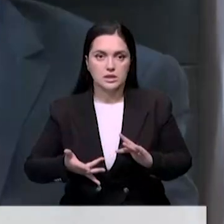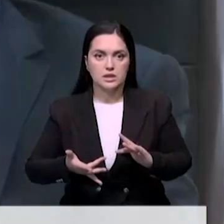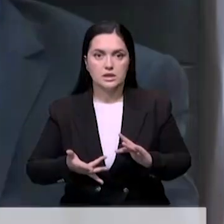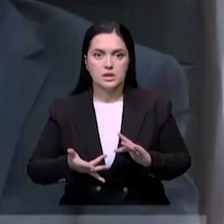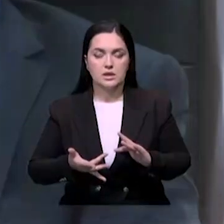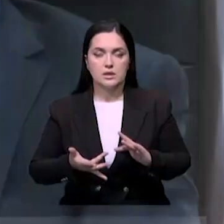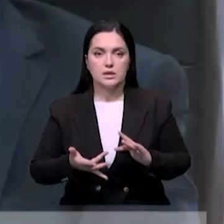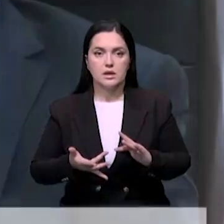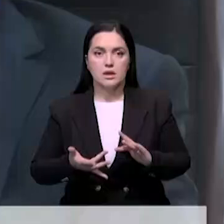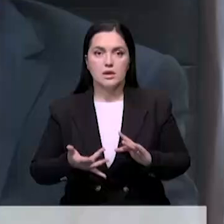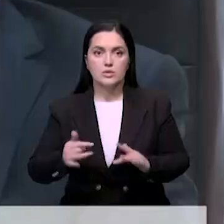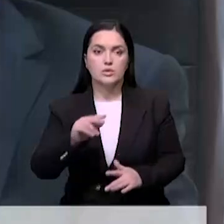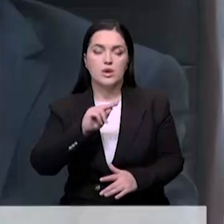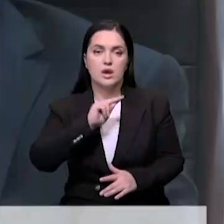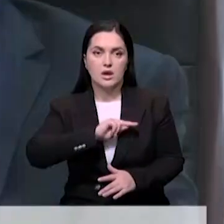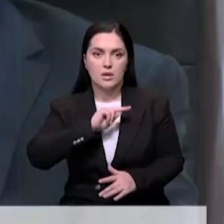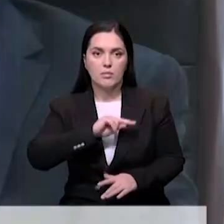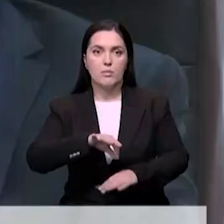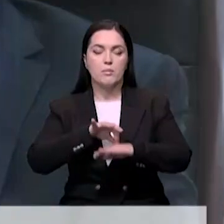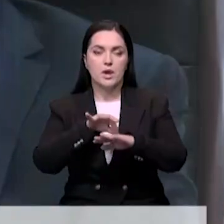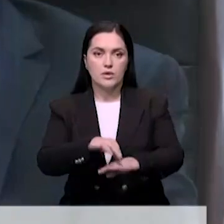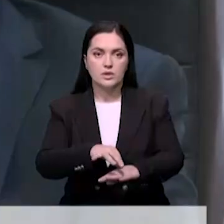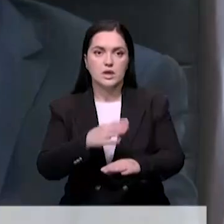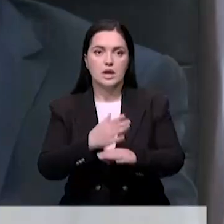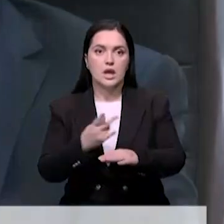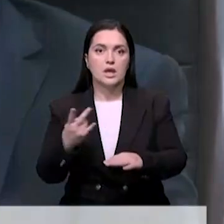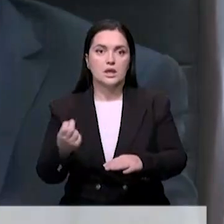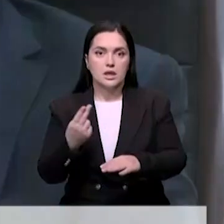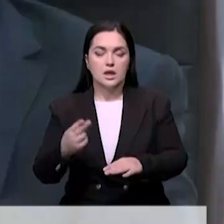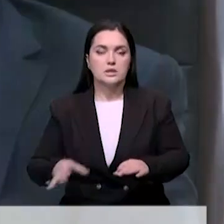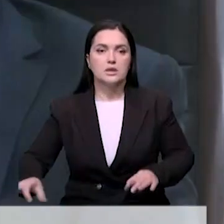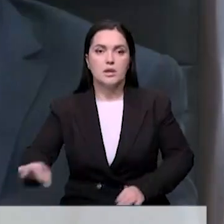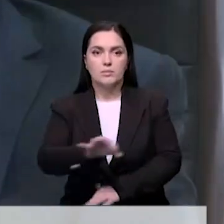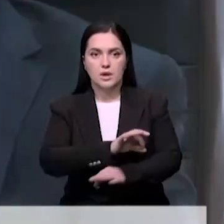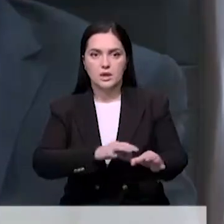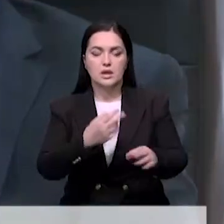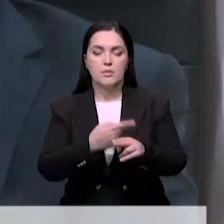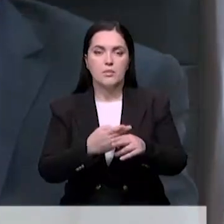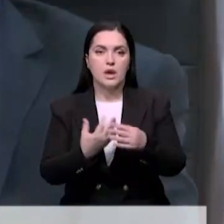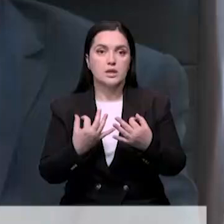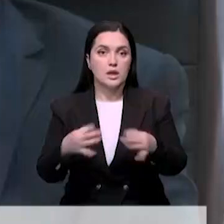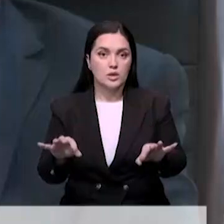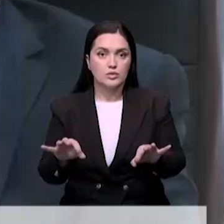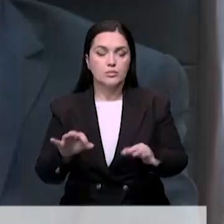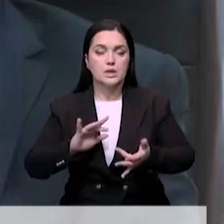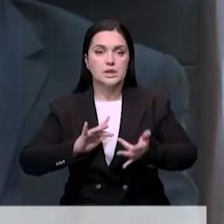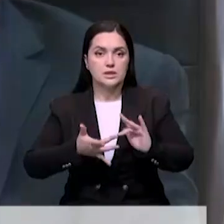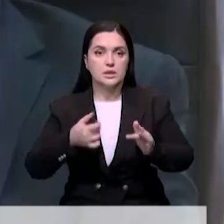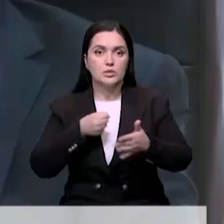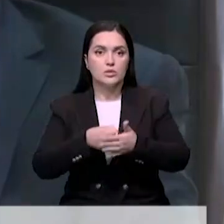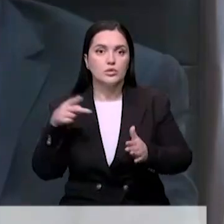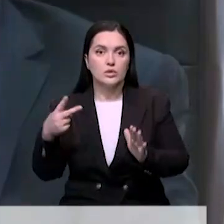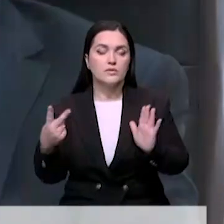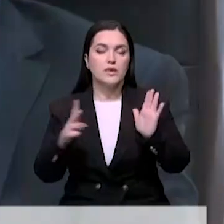Данная, значит, работа проводится в рамках национального проекта «Доступный интернет». До 2027